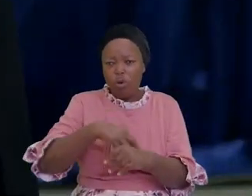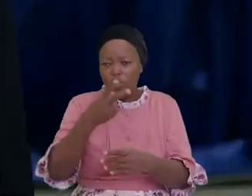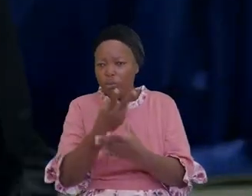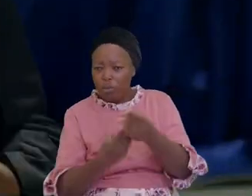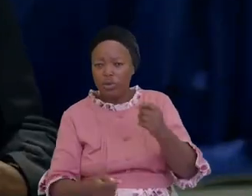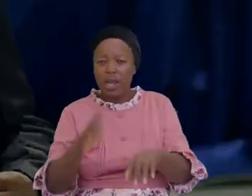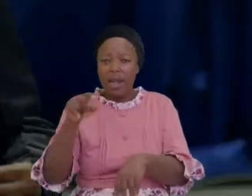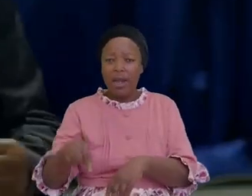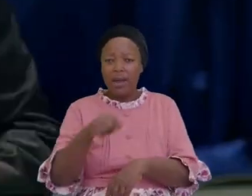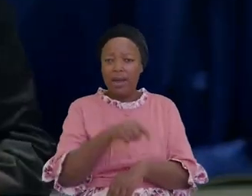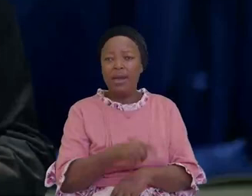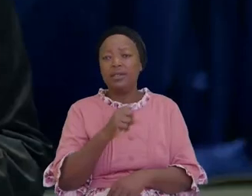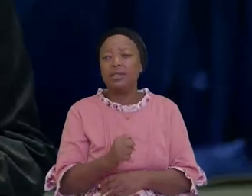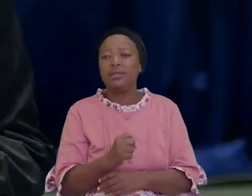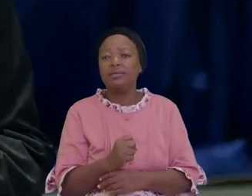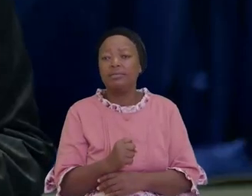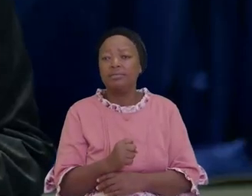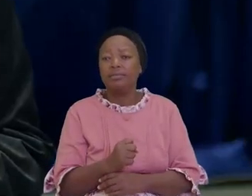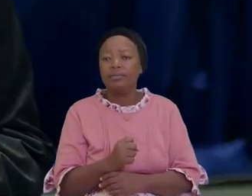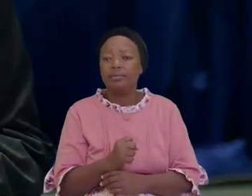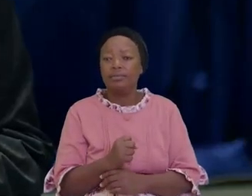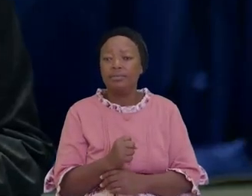ayant maintenant les os.